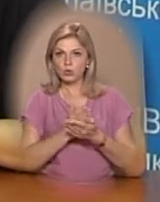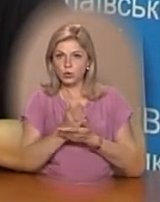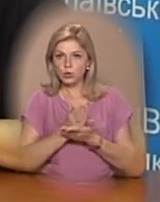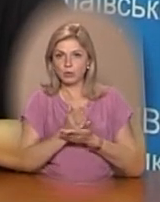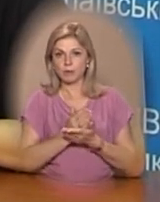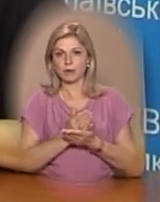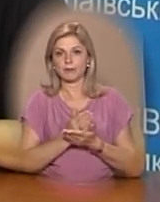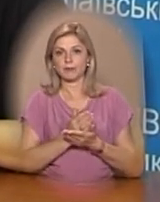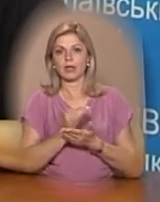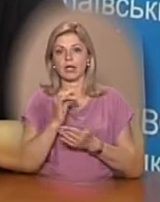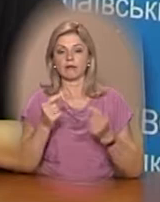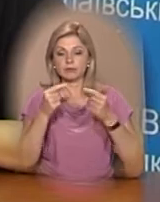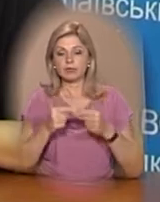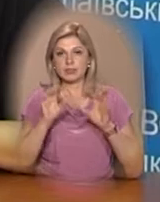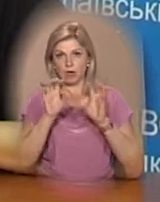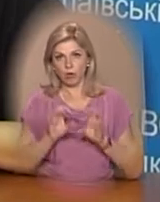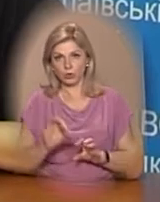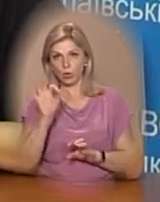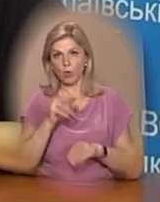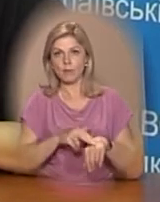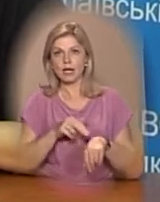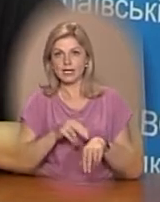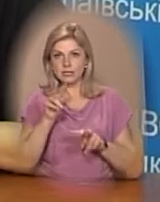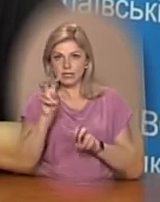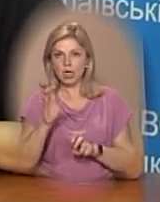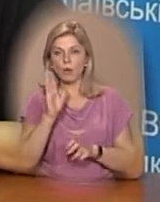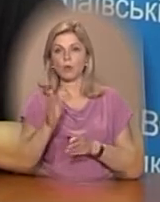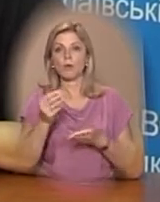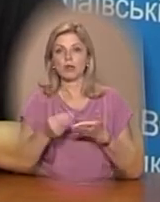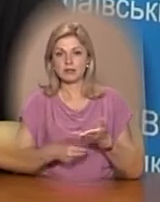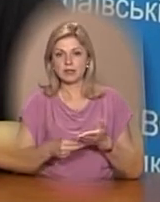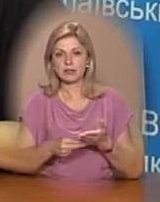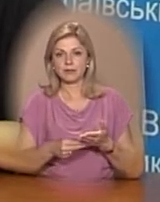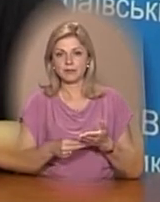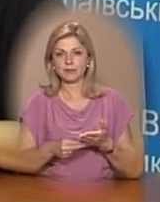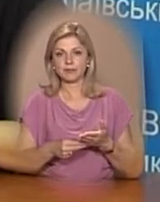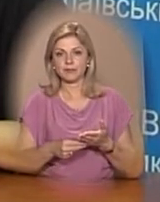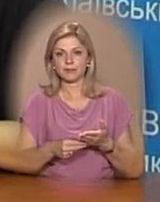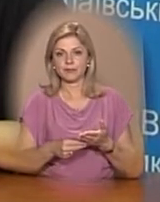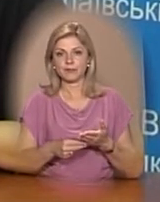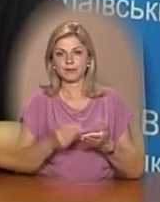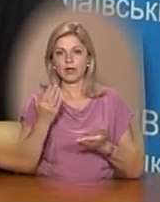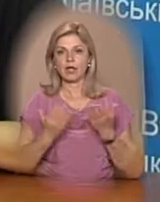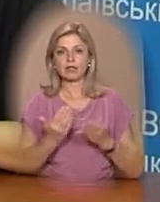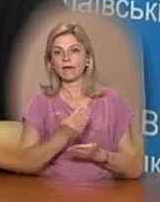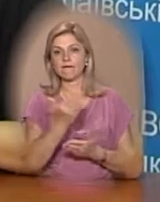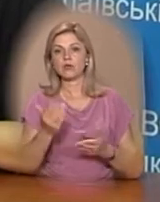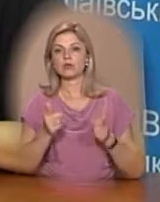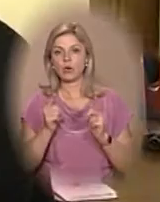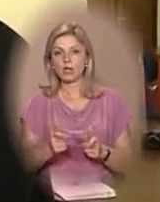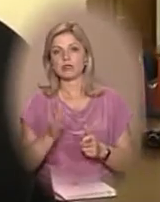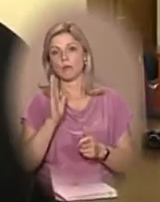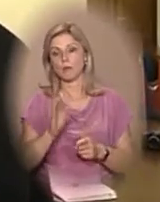чинного законодательства. Закона о милиции будет подписан, выйдет печать. Милиция будет действовать согласно закону о